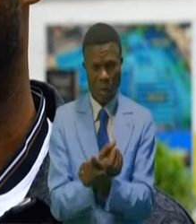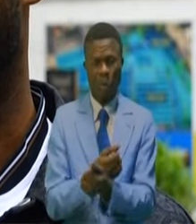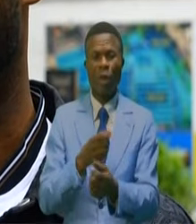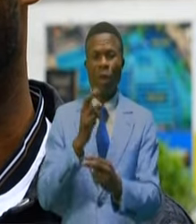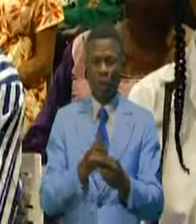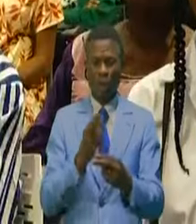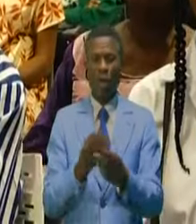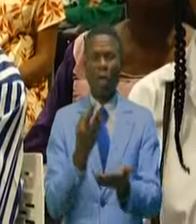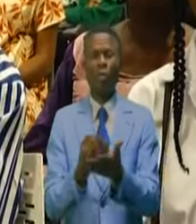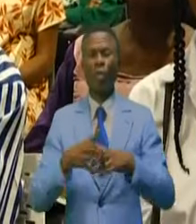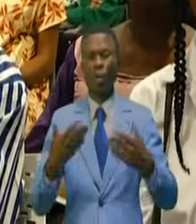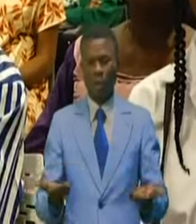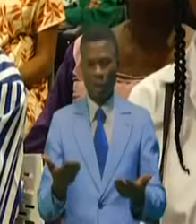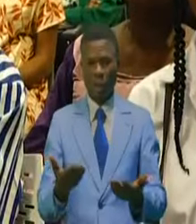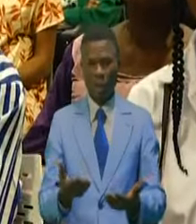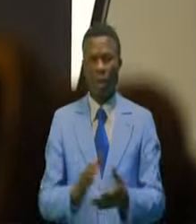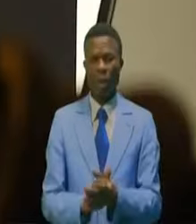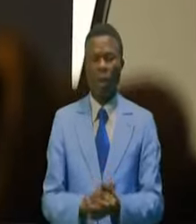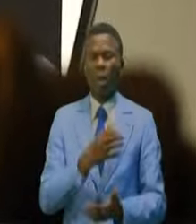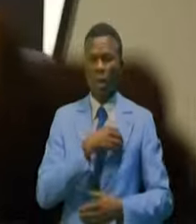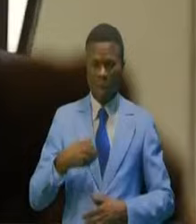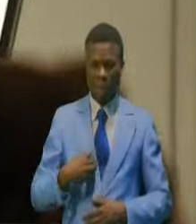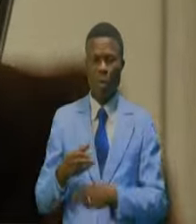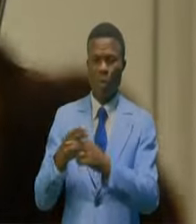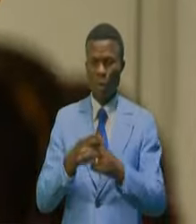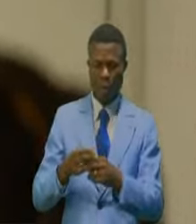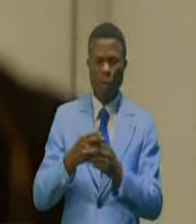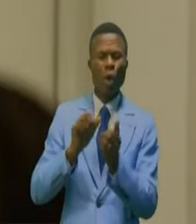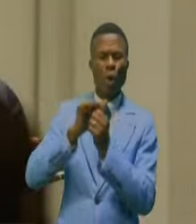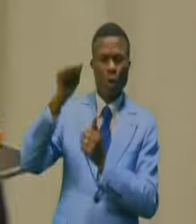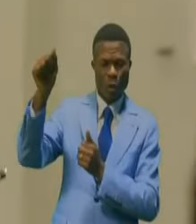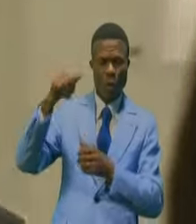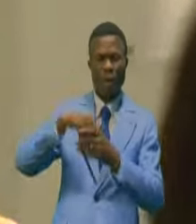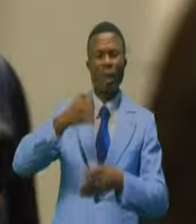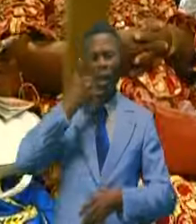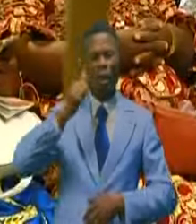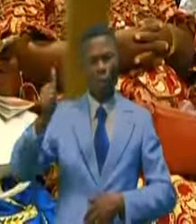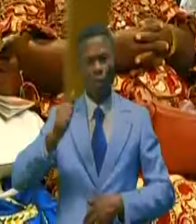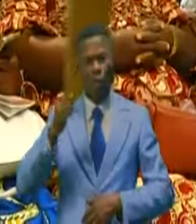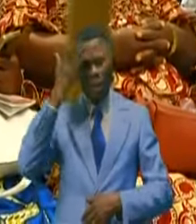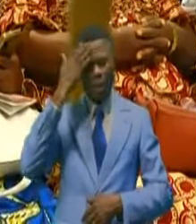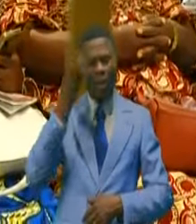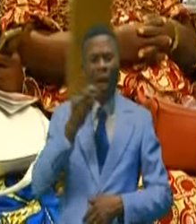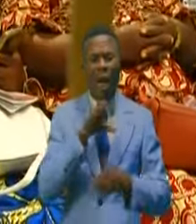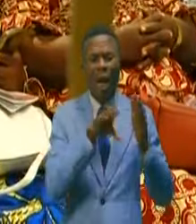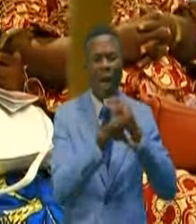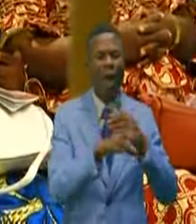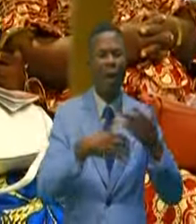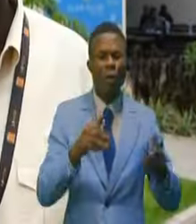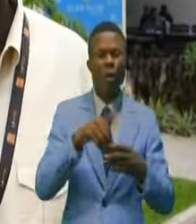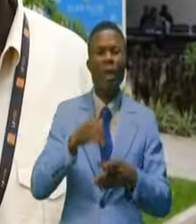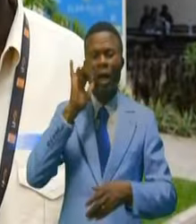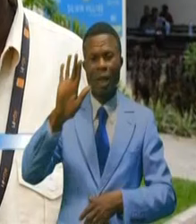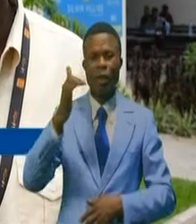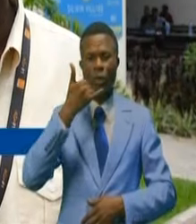gestion financière. Une épargne qui peut aussi être contrôlée même de loin à partir de son téléphone via les réseaux téléphoniques.